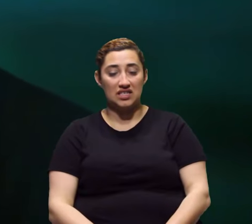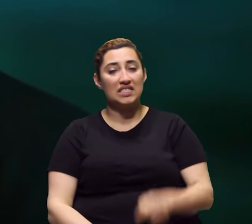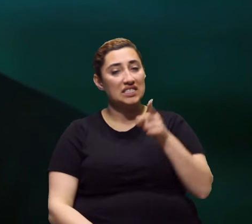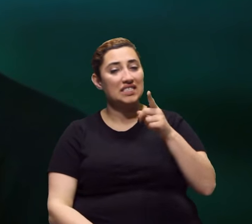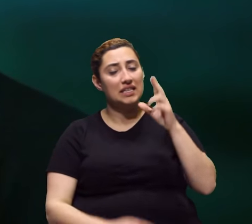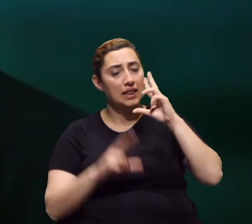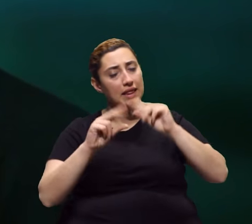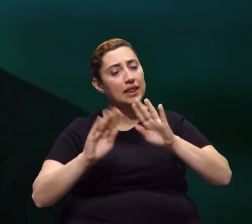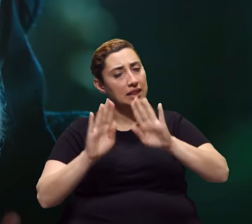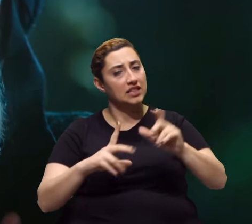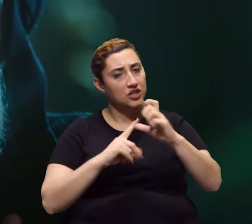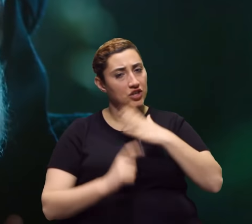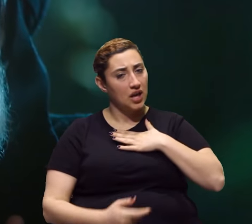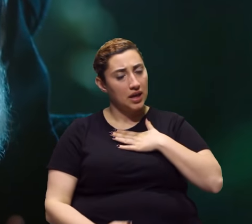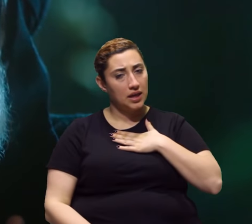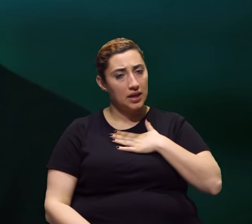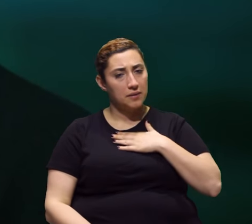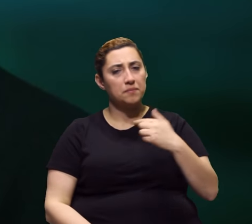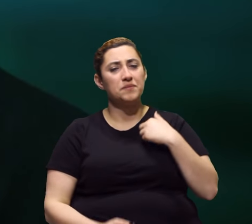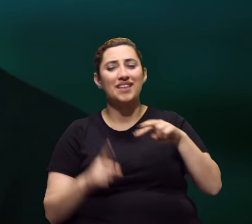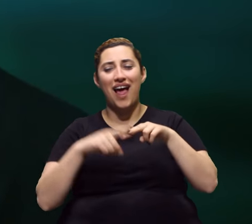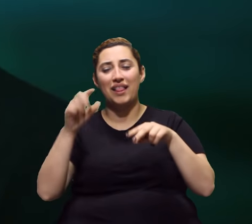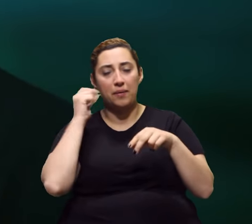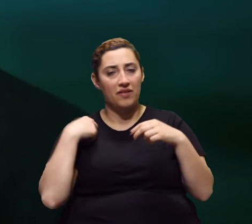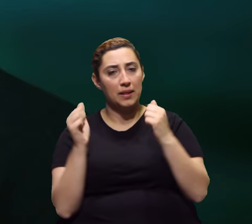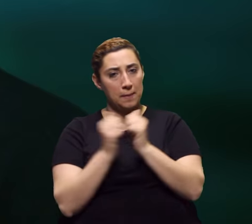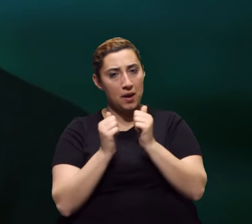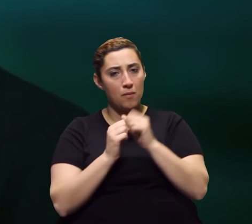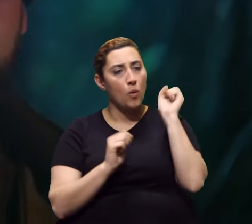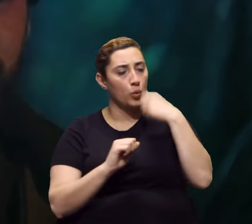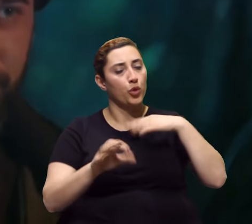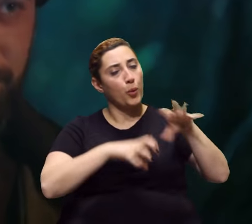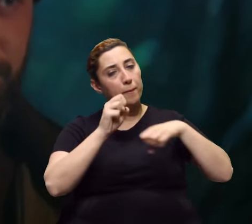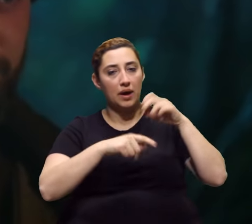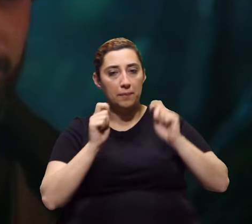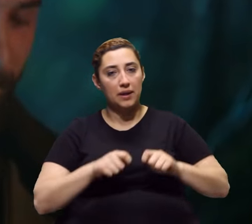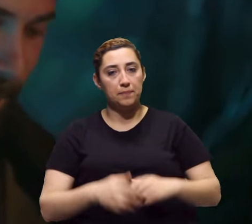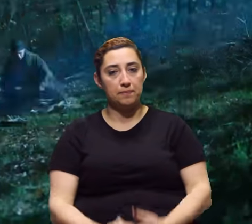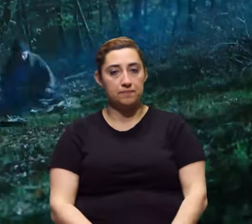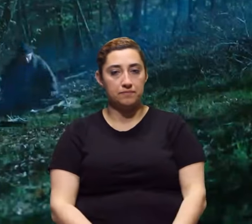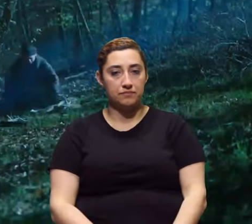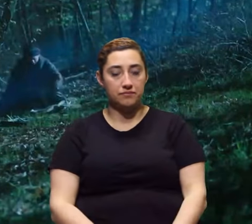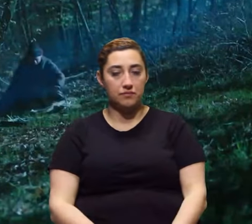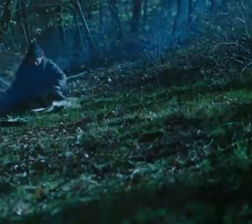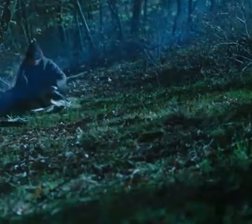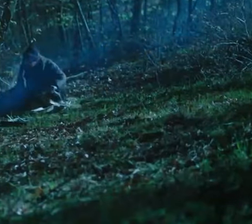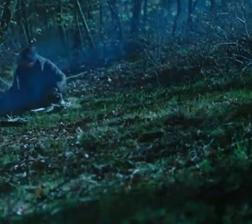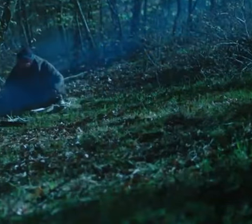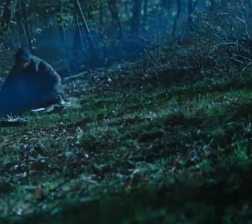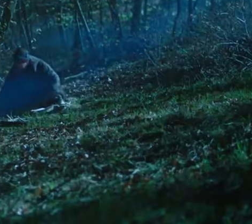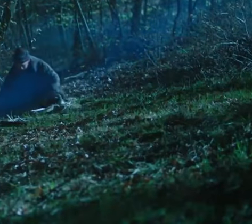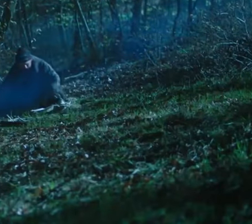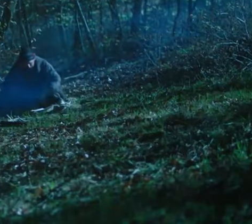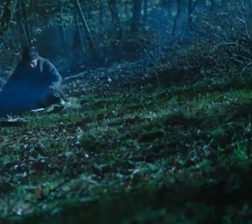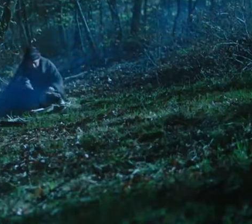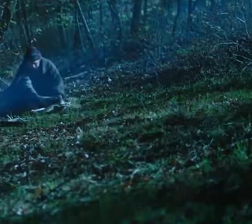Siz istirahat buyurun şeyhim. Biz Adem Efendi ile odun toplayalım. Adem gülümseyerek başıyla onayladı